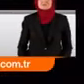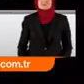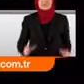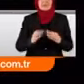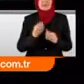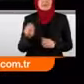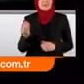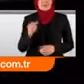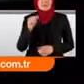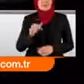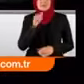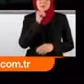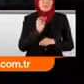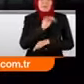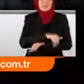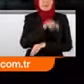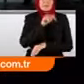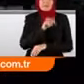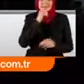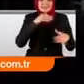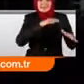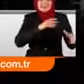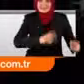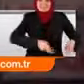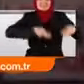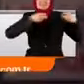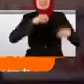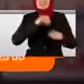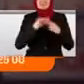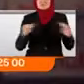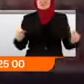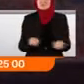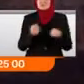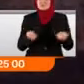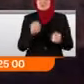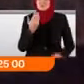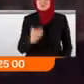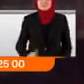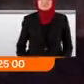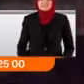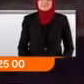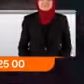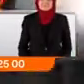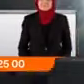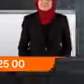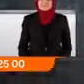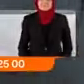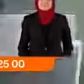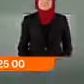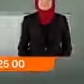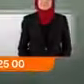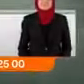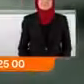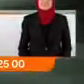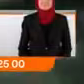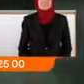ekipler Sebat an otomobili denizden çıkarabilmek için uzun süre ter döktü abone ol